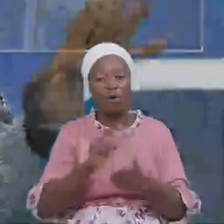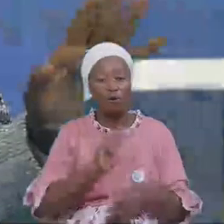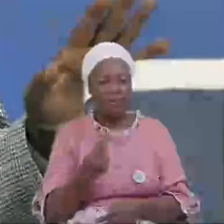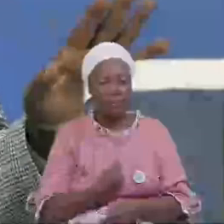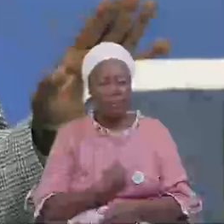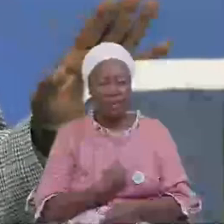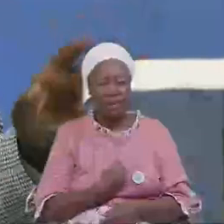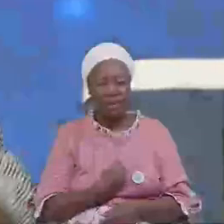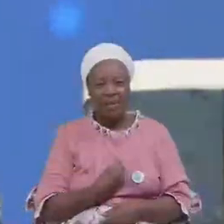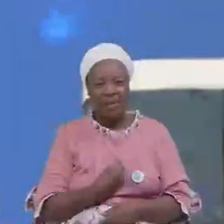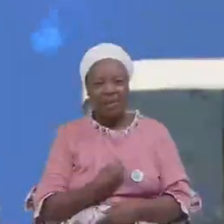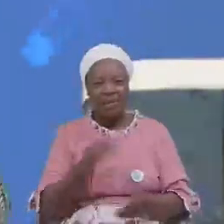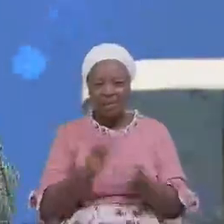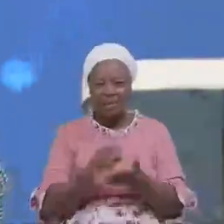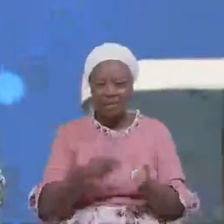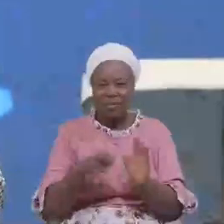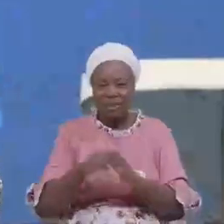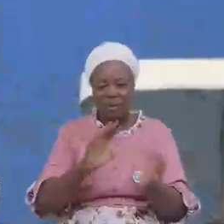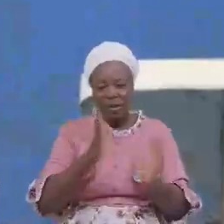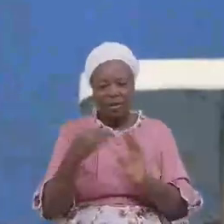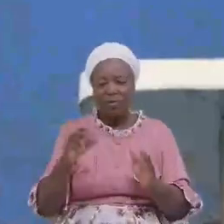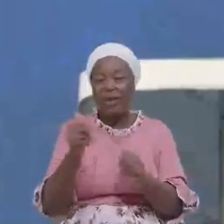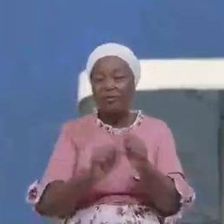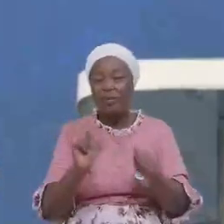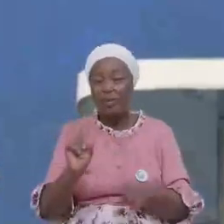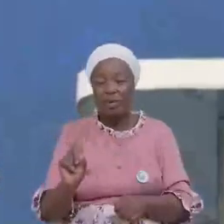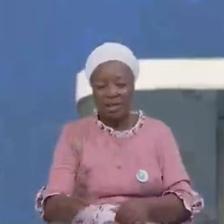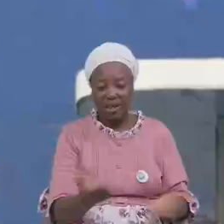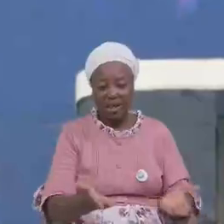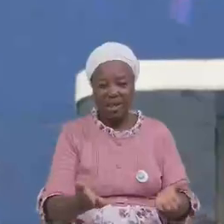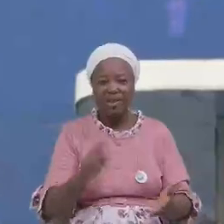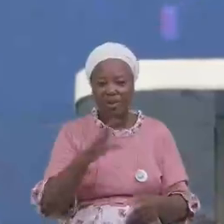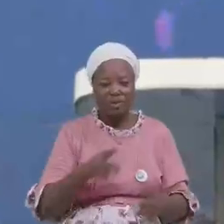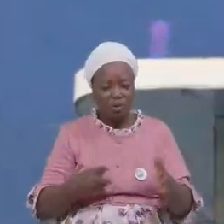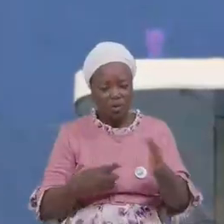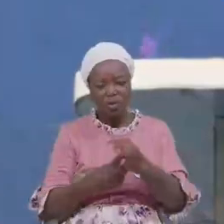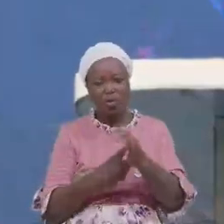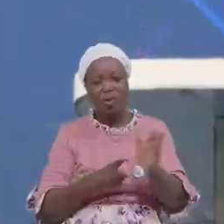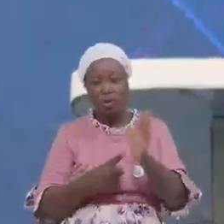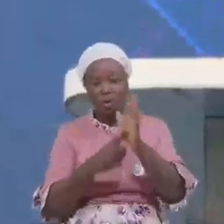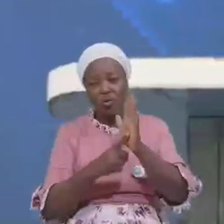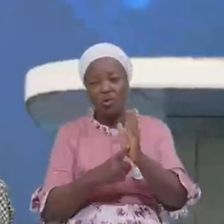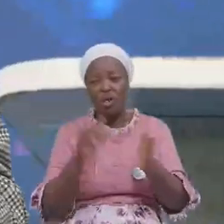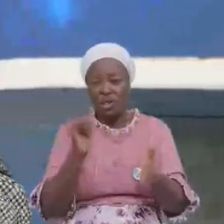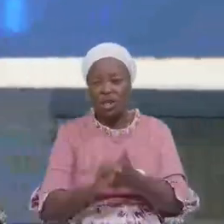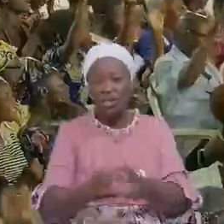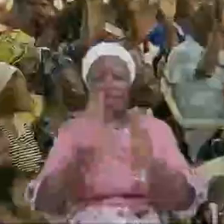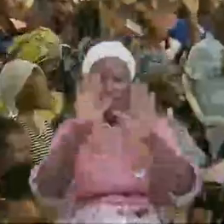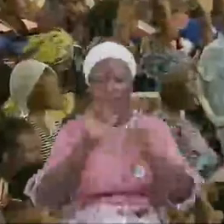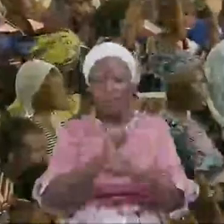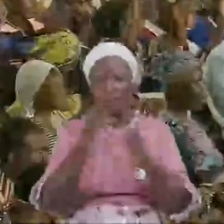En présence de tout le monde ici. Tu vas manifester cette puissance miraculeuse du Seigneur.